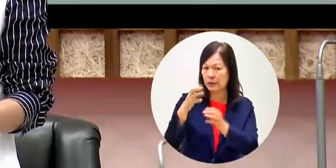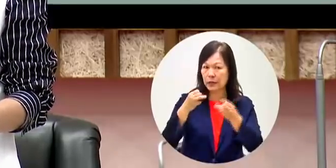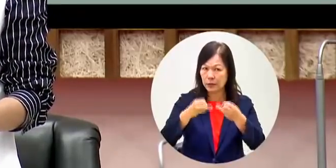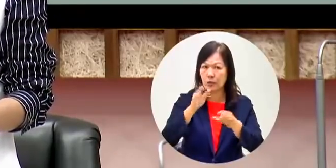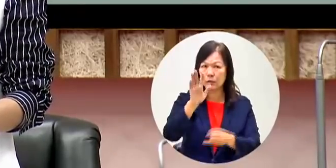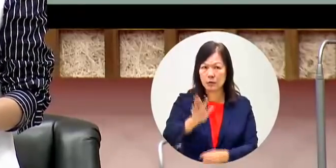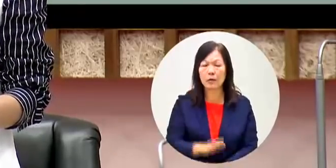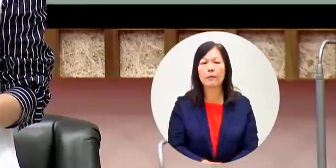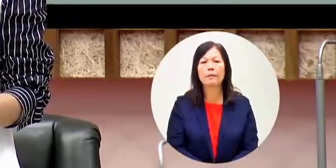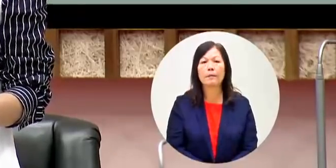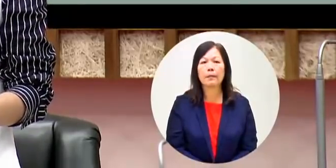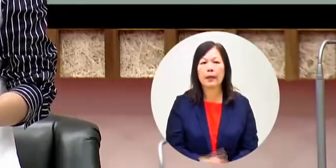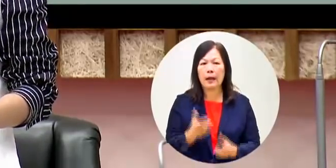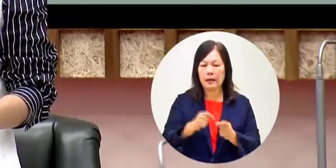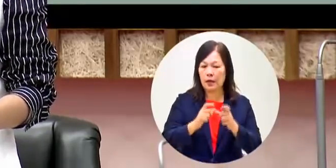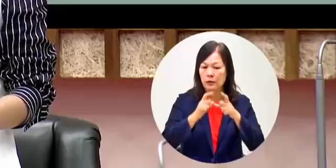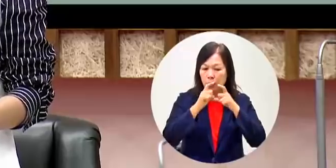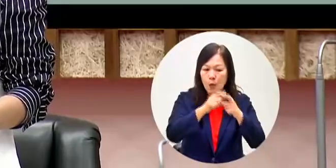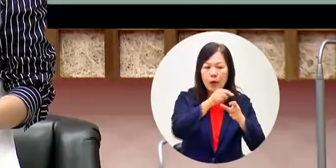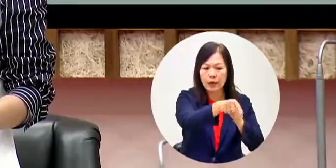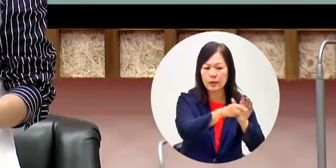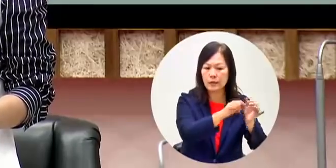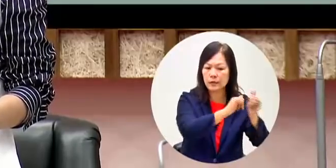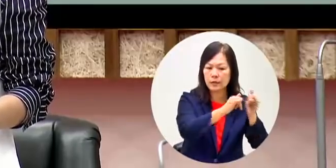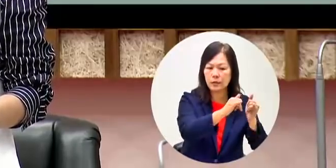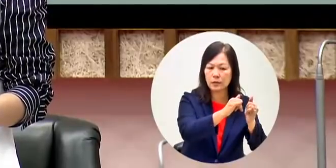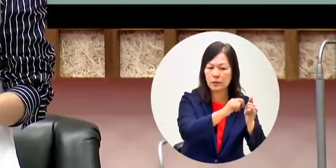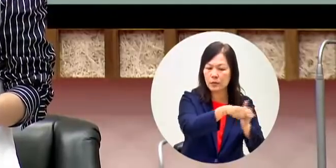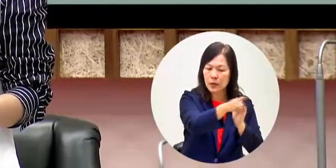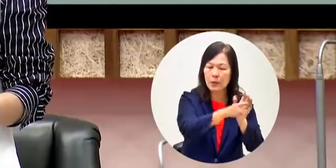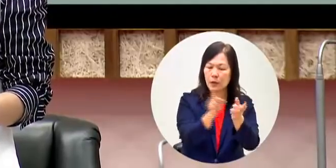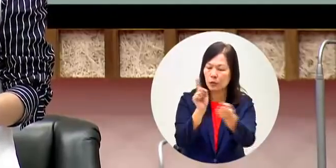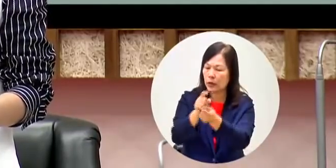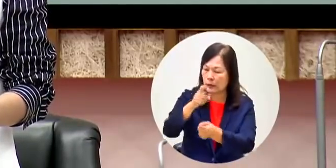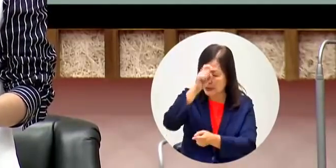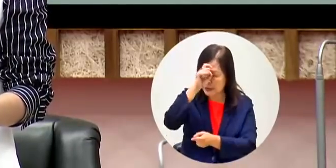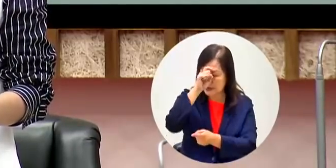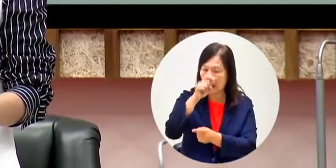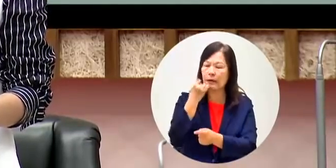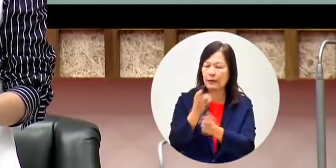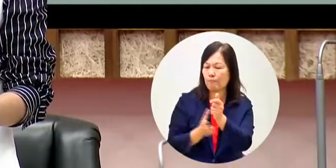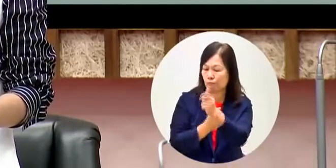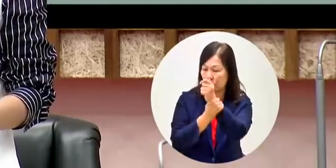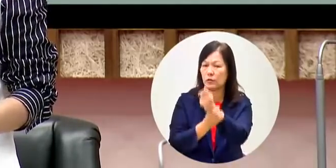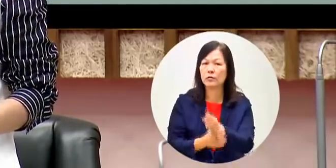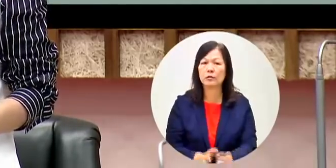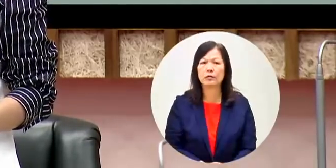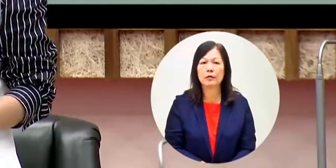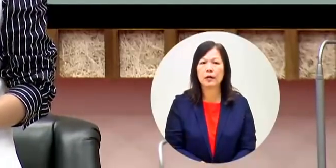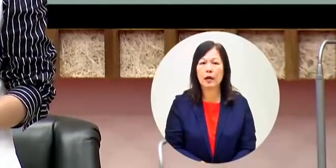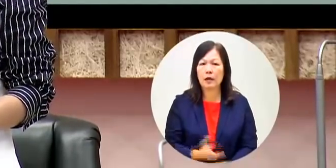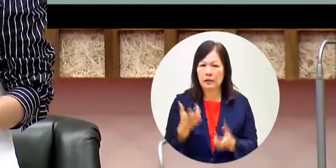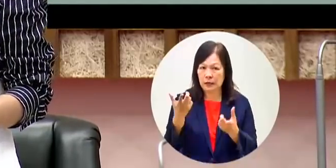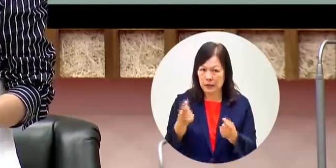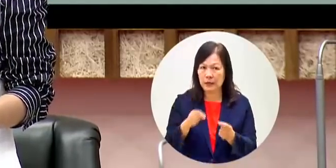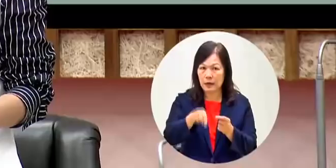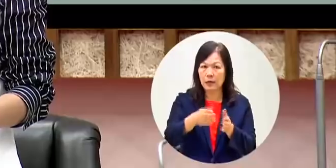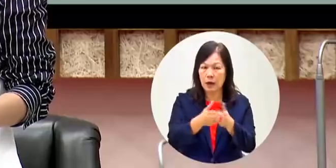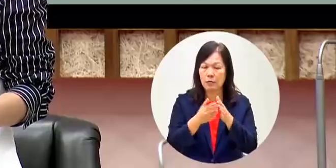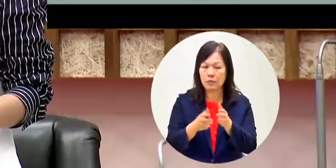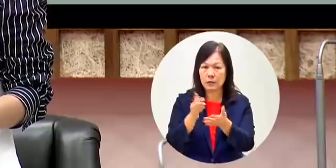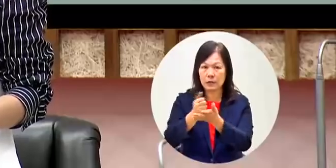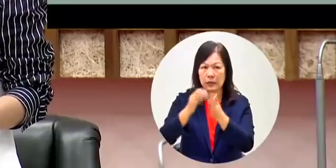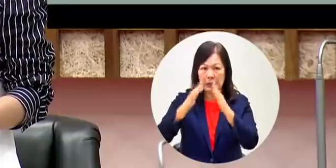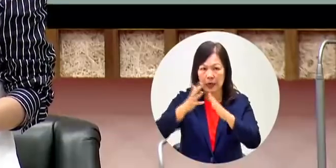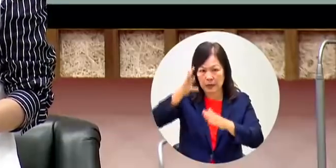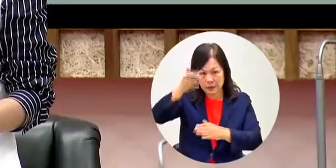您的期待跟支持。那我想这些呢都是要依赖我们市长以及我们在座的市